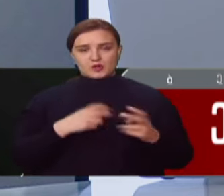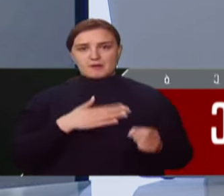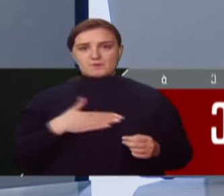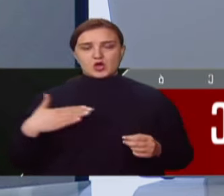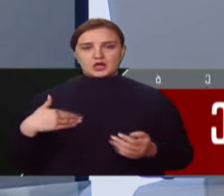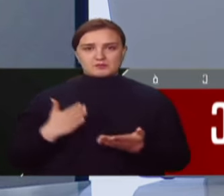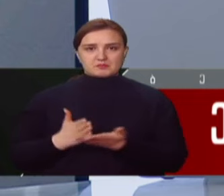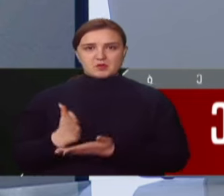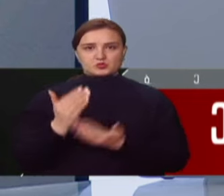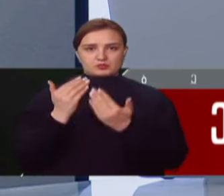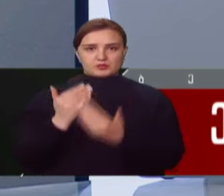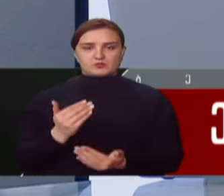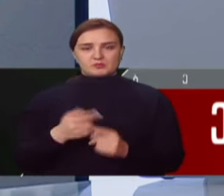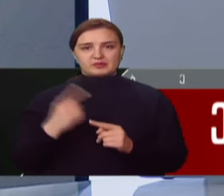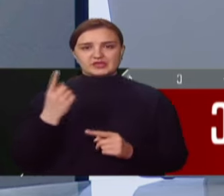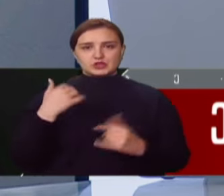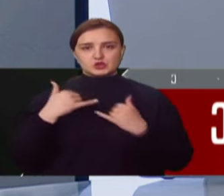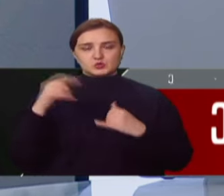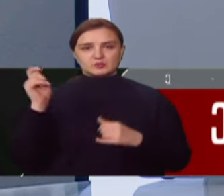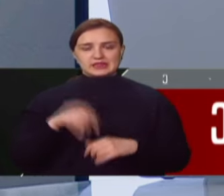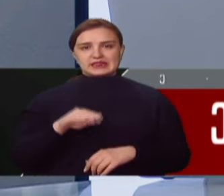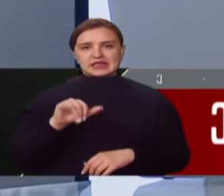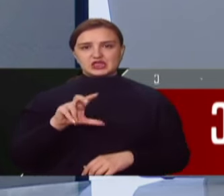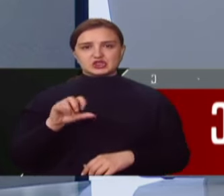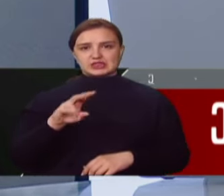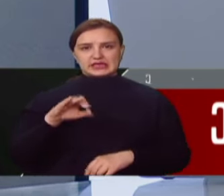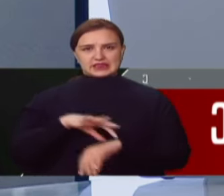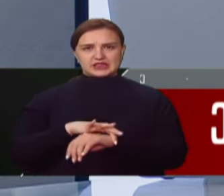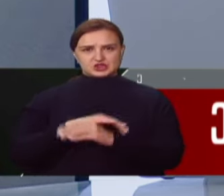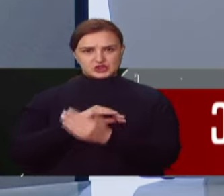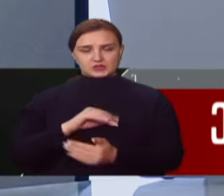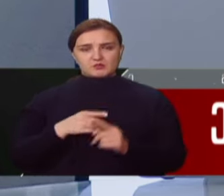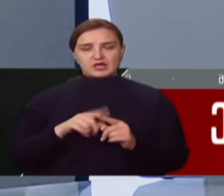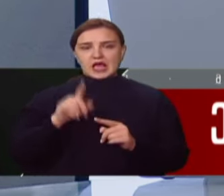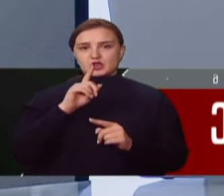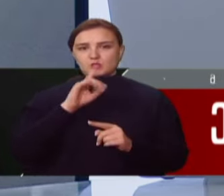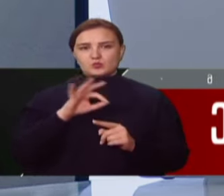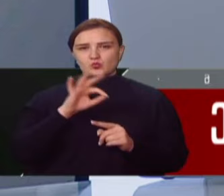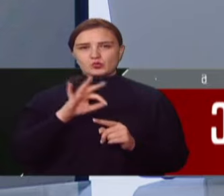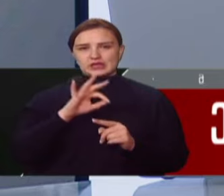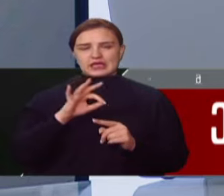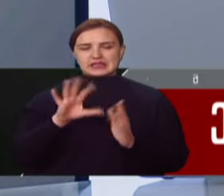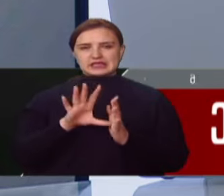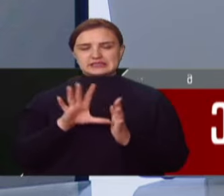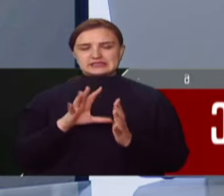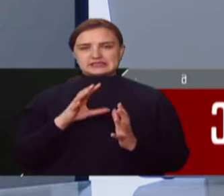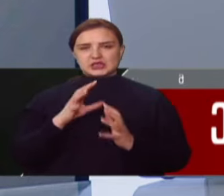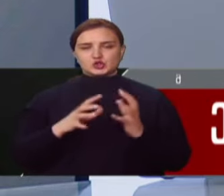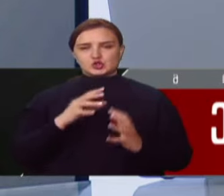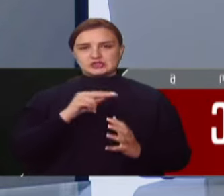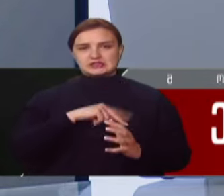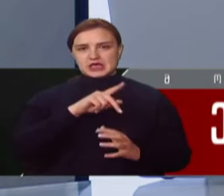მამოგრაფიის მიმართულებებს მოიცავს. პირველი სტუმრები ტაჯიკეთიდან უკვე ჩამოვიდნენ. პროგრამას ატომური ენერგიის საერთაშორისო აგენტო აფინანსებს.